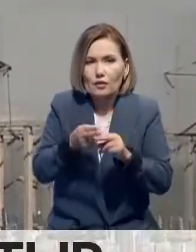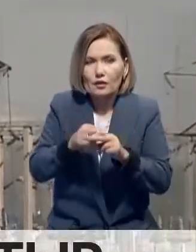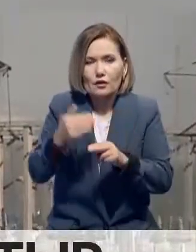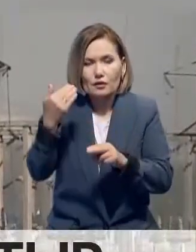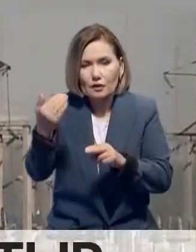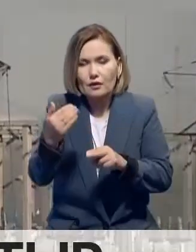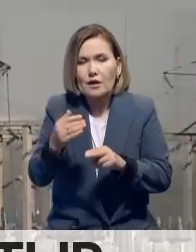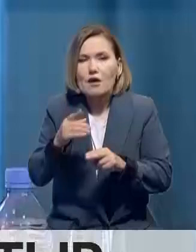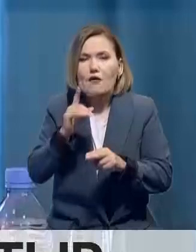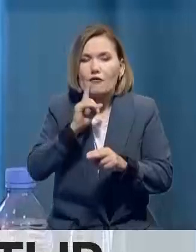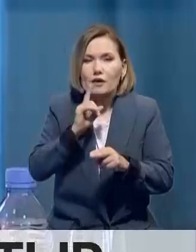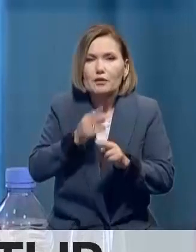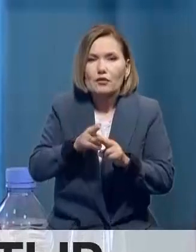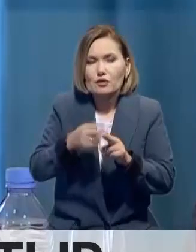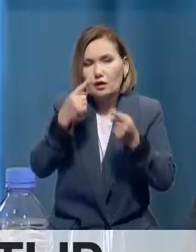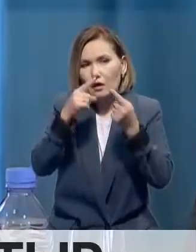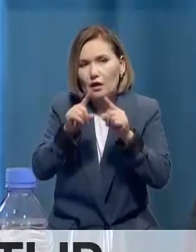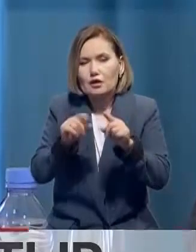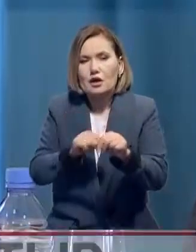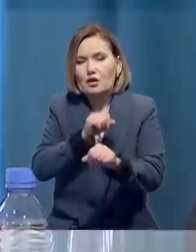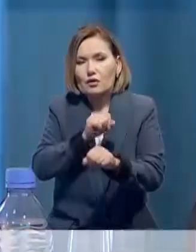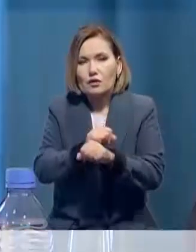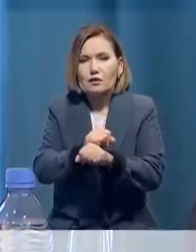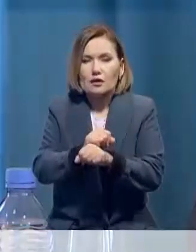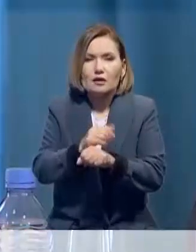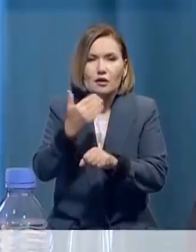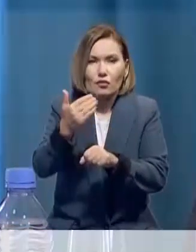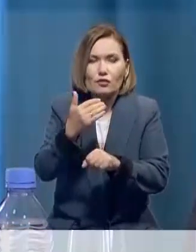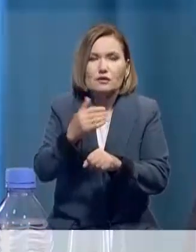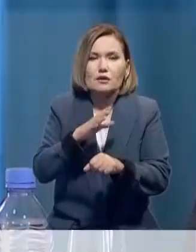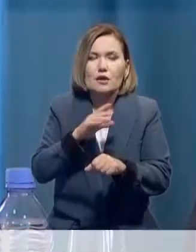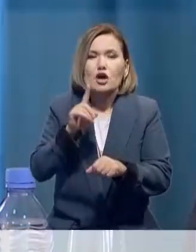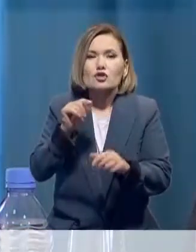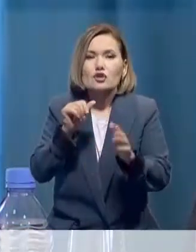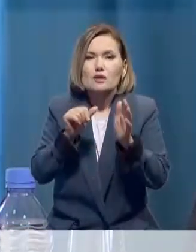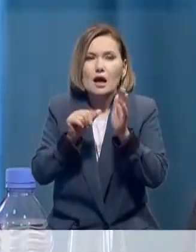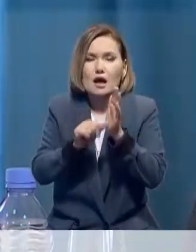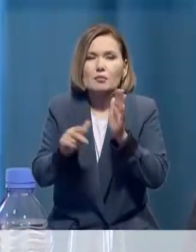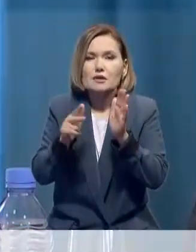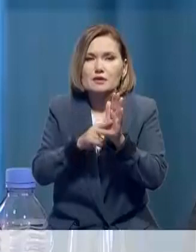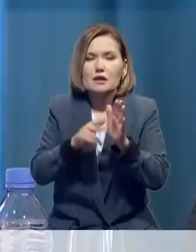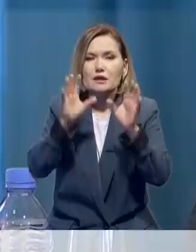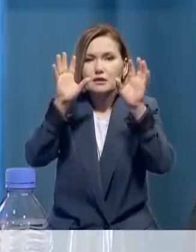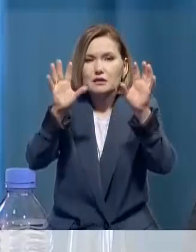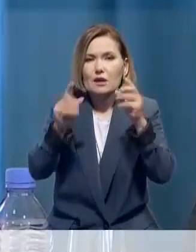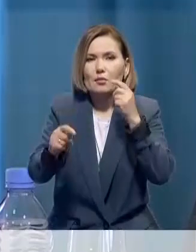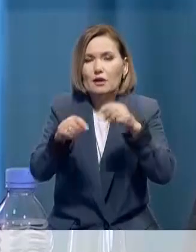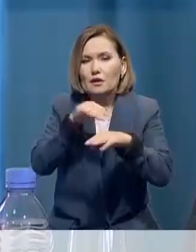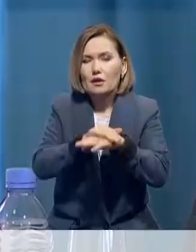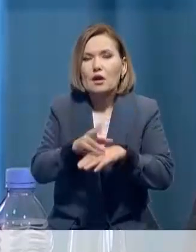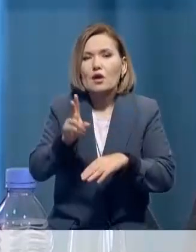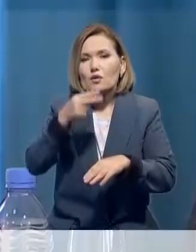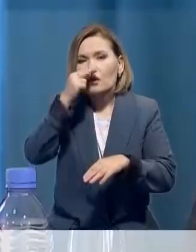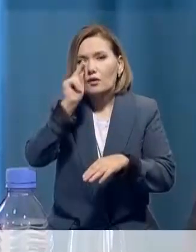құрылғылардың жұмысына тыйым салыпты. 168 нарушение. Онда 168-ден астам заң бұзушылық анықталып, заңды тұлға